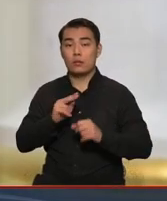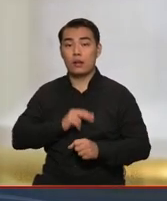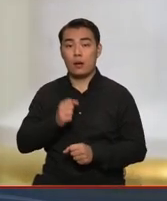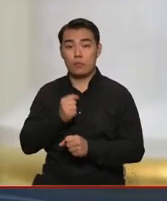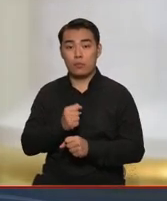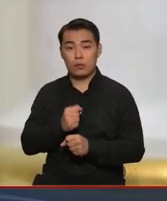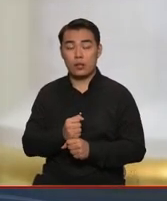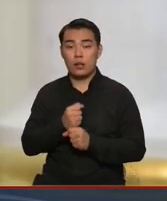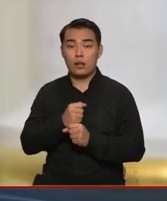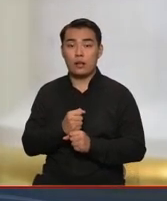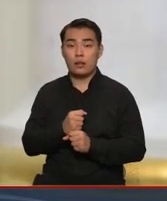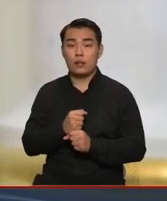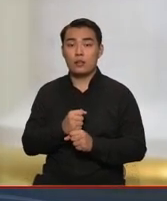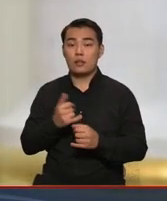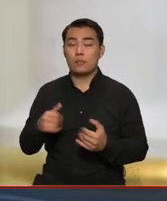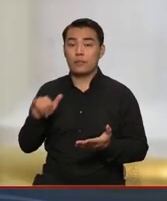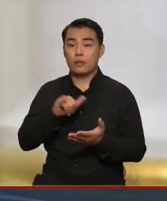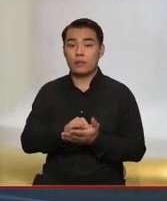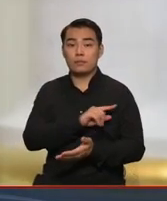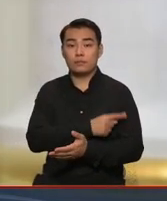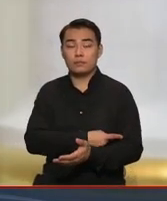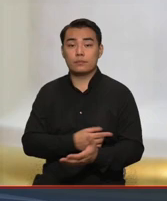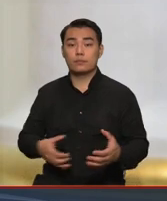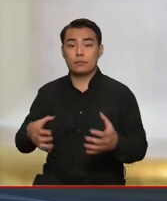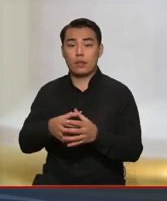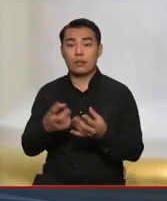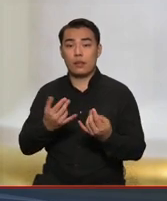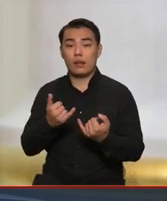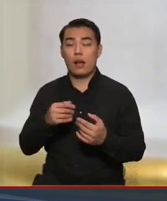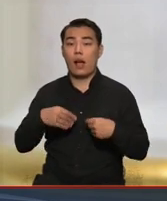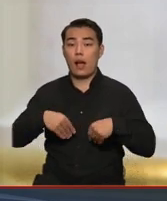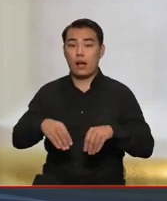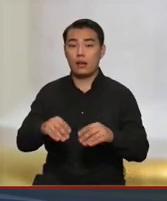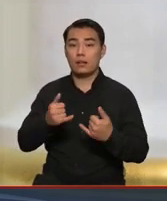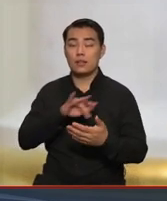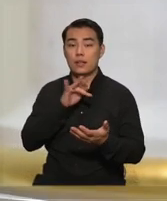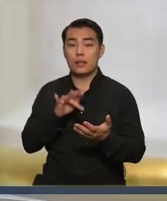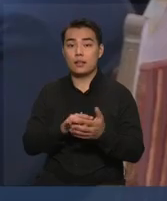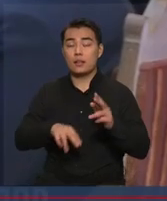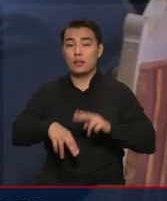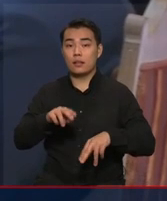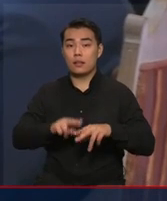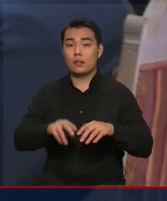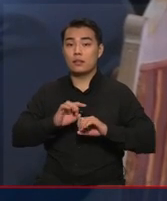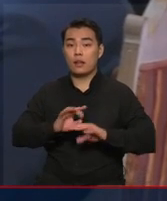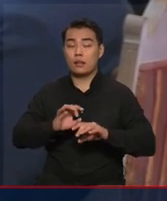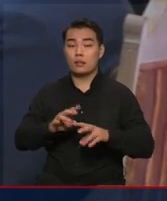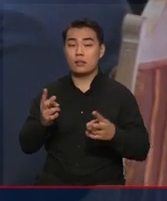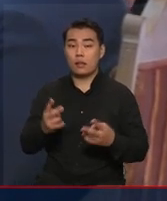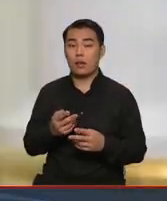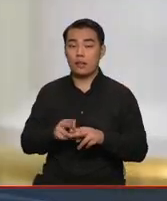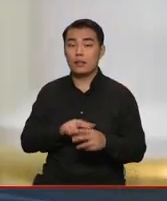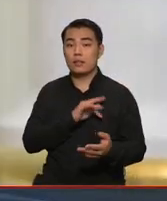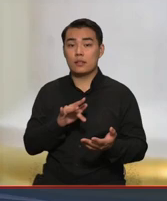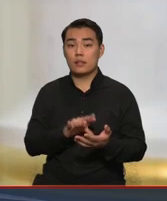саласына цифрлық шешімдерді енгізу үшін күш біріктіруіміз қажет. Бірлескен агроинновациялық орталықтар құру мәселесін пысықтаған жөн. Мұндай